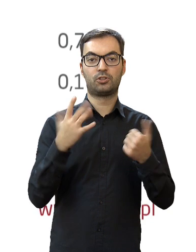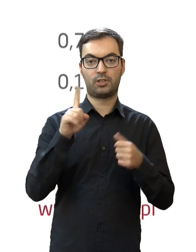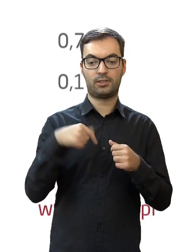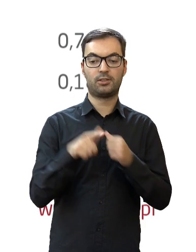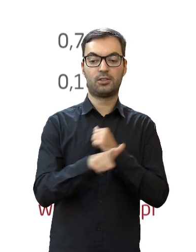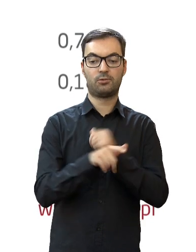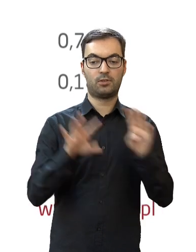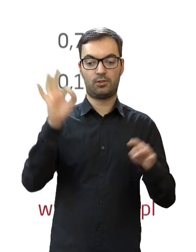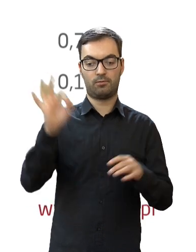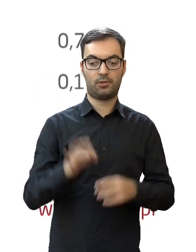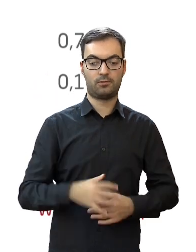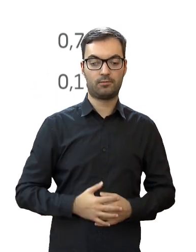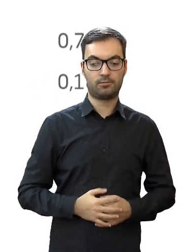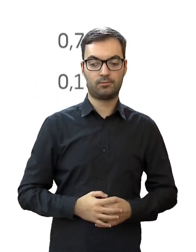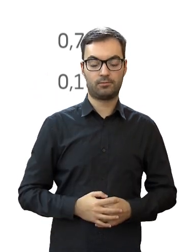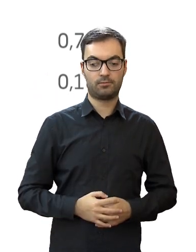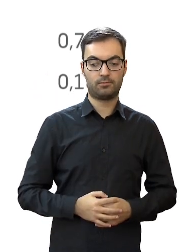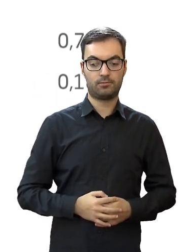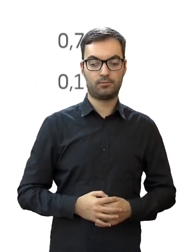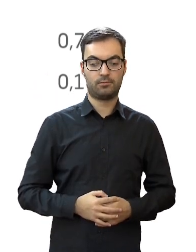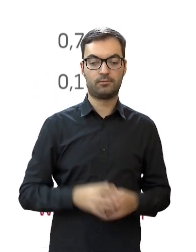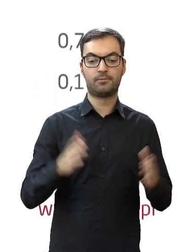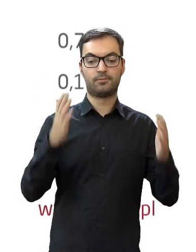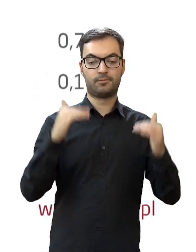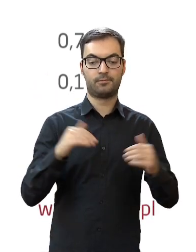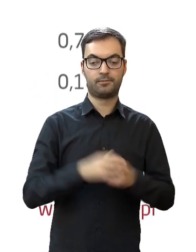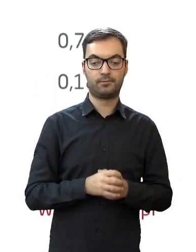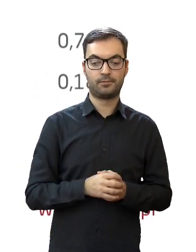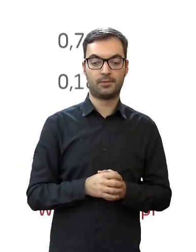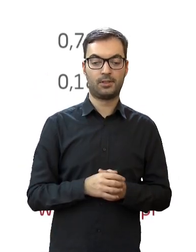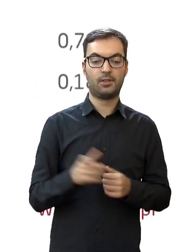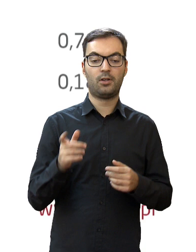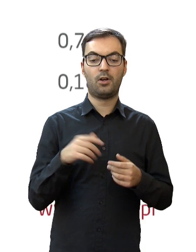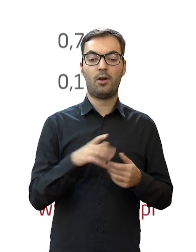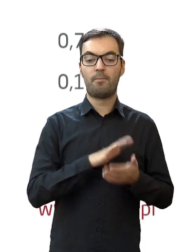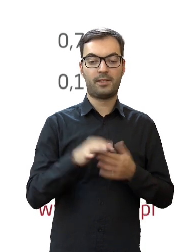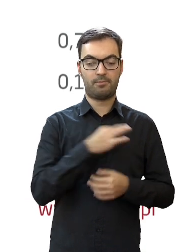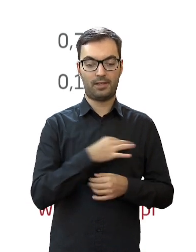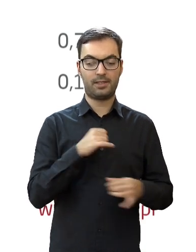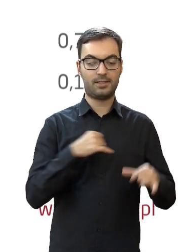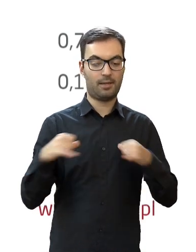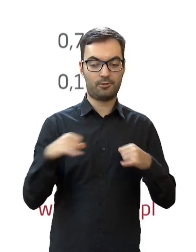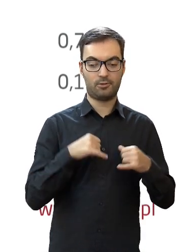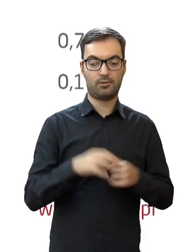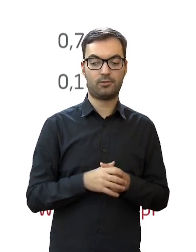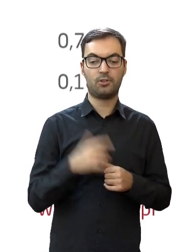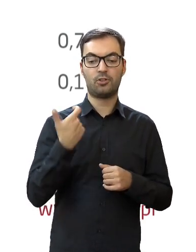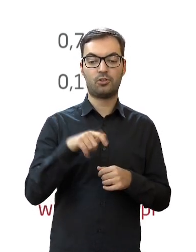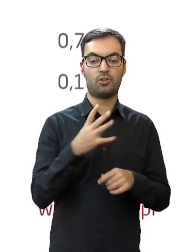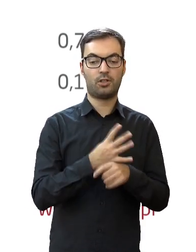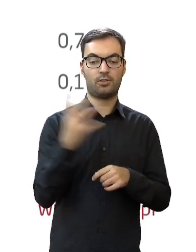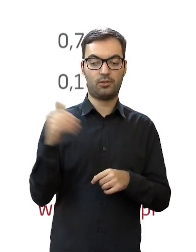,79%. Komitet Wyborczy Wyborców Koalicja Bezpartyni Samorządowcy 144